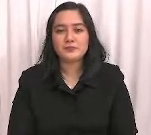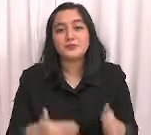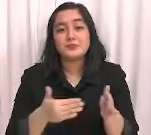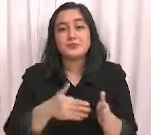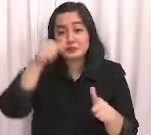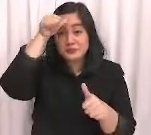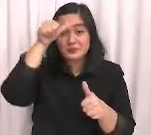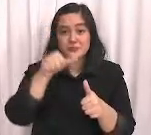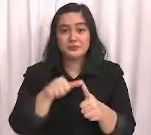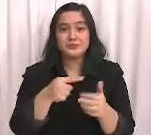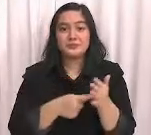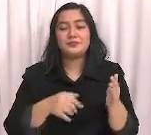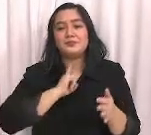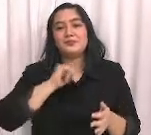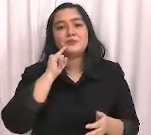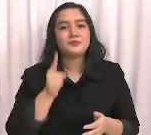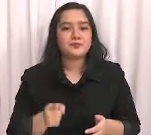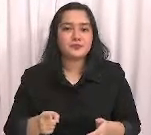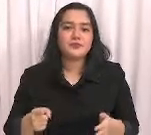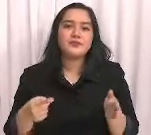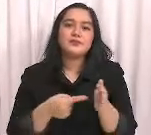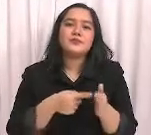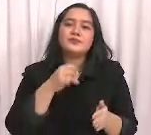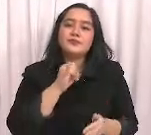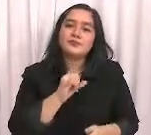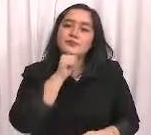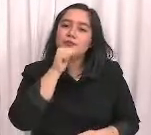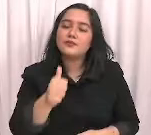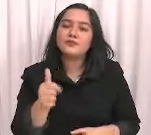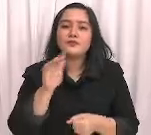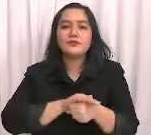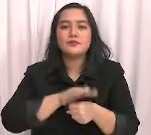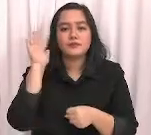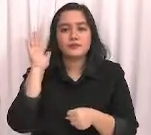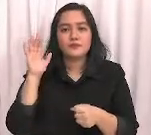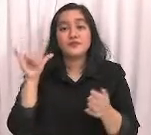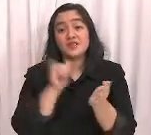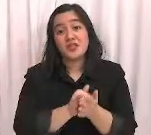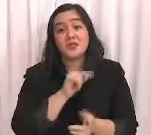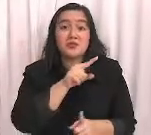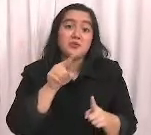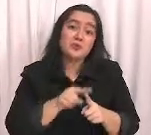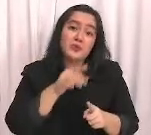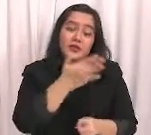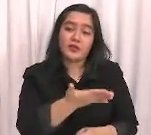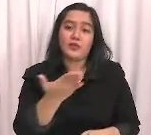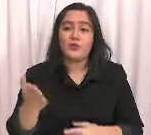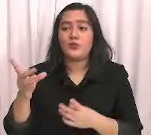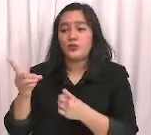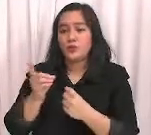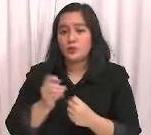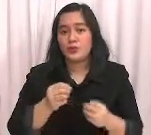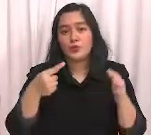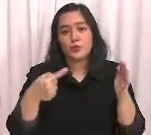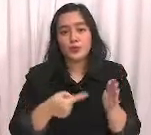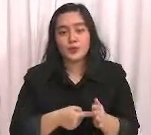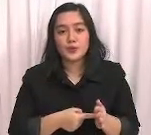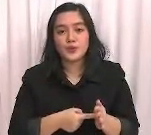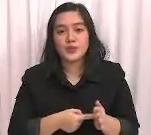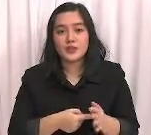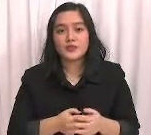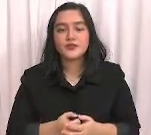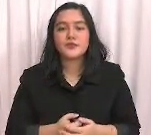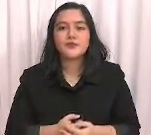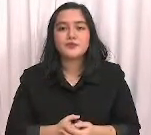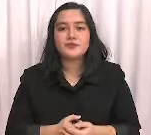inyo. This is not a promise. No? Na pagka ginawa mo itong bagay na ito, no? Ang pinipresent